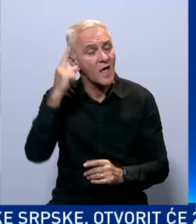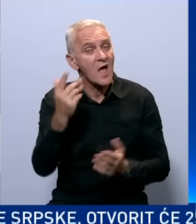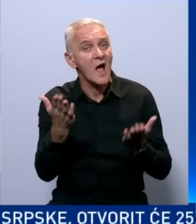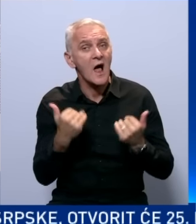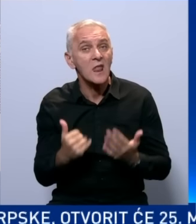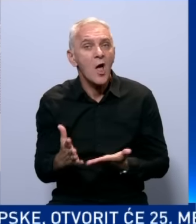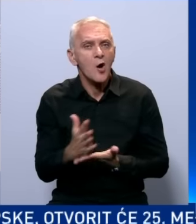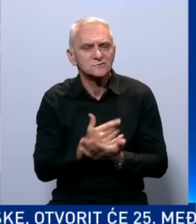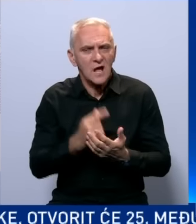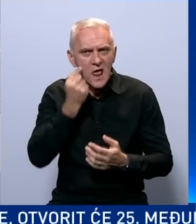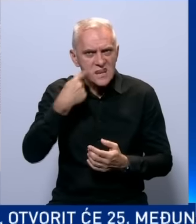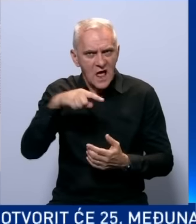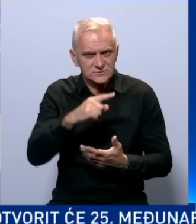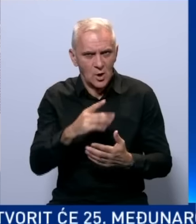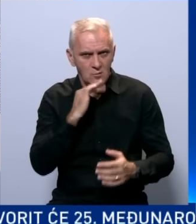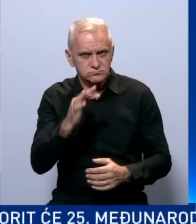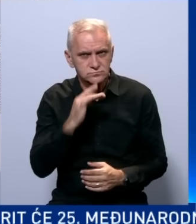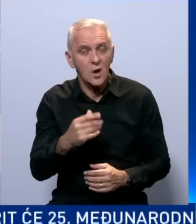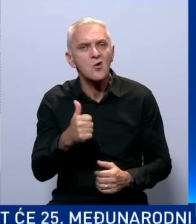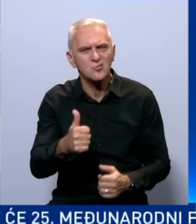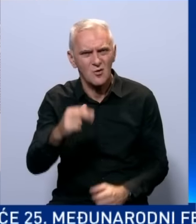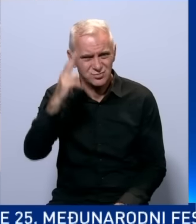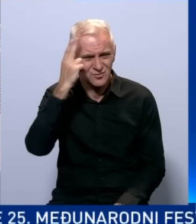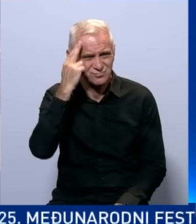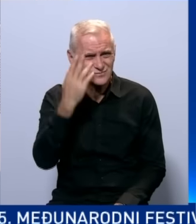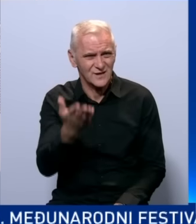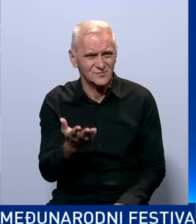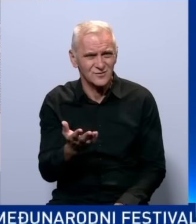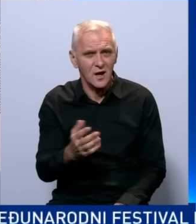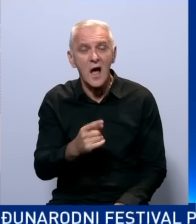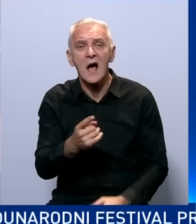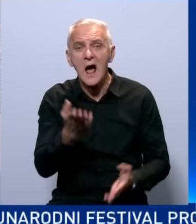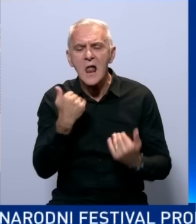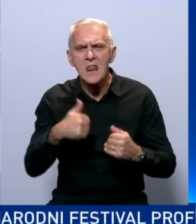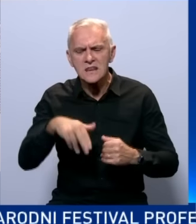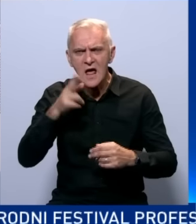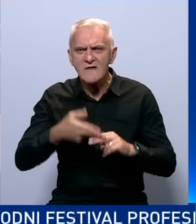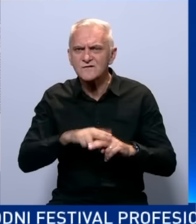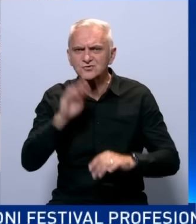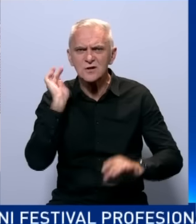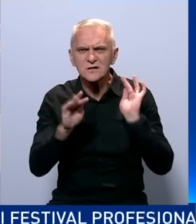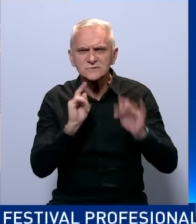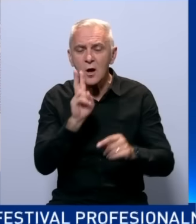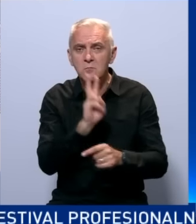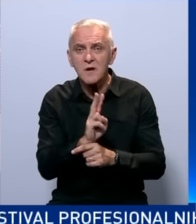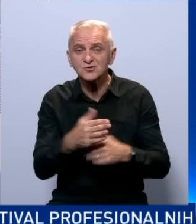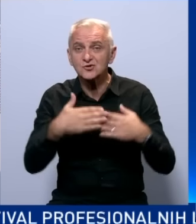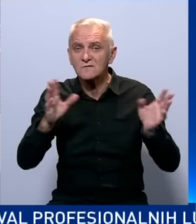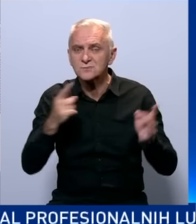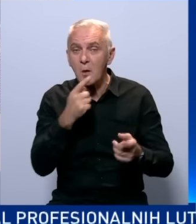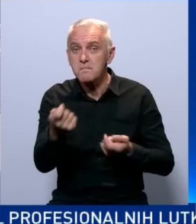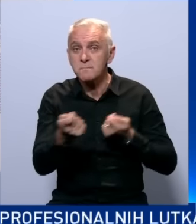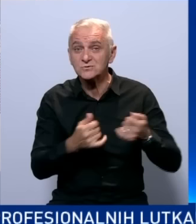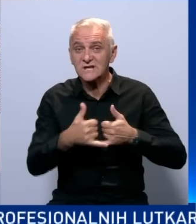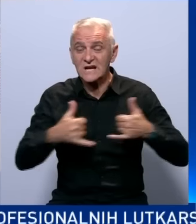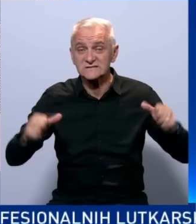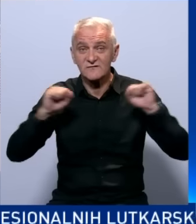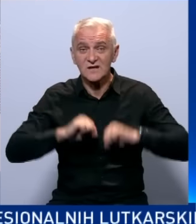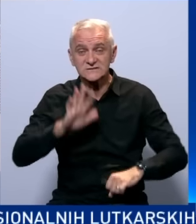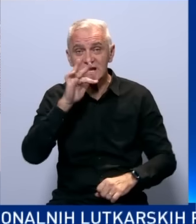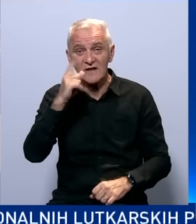koristi nacionalna retorika. Dobro poznat recept. Ipak najveću kritiku, ali i pažnju javnosti izazvali su potezi gradskih